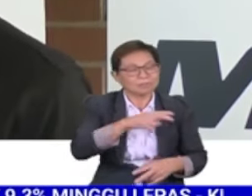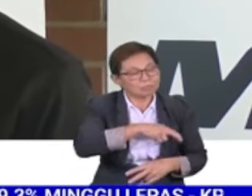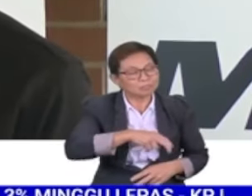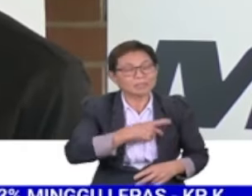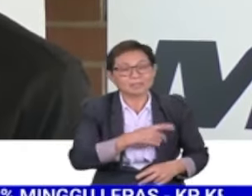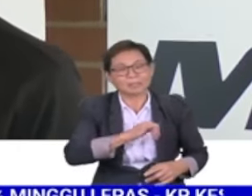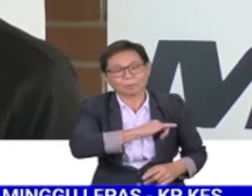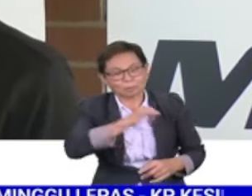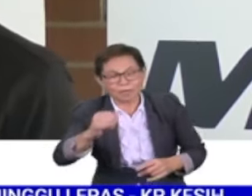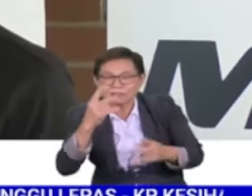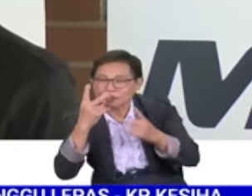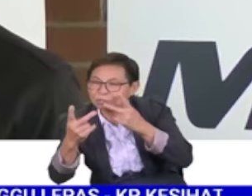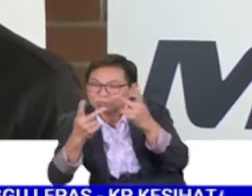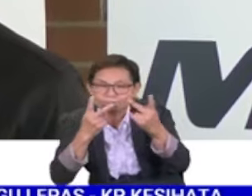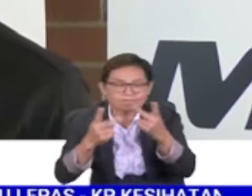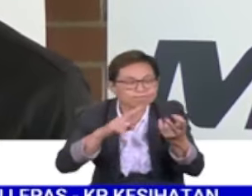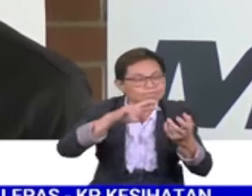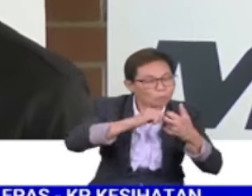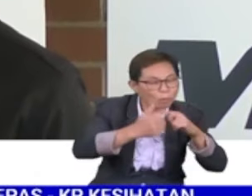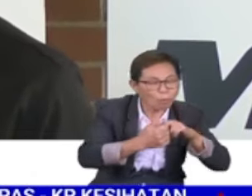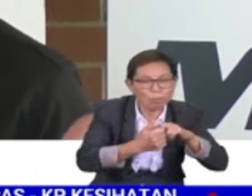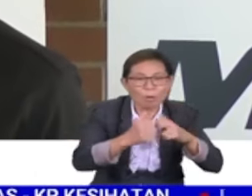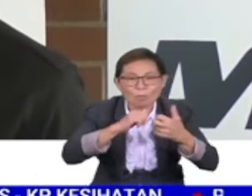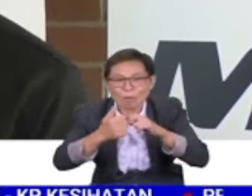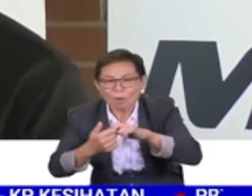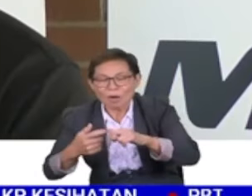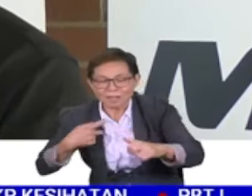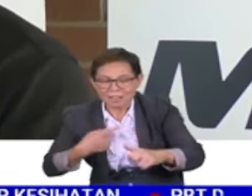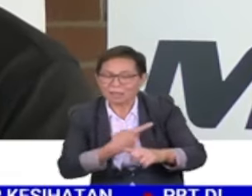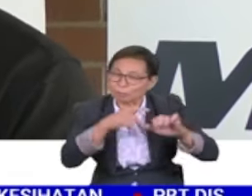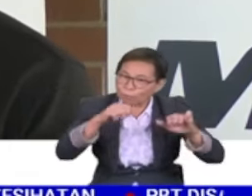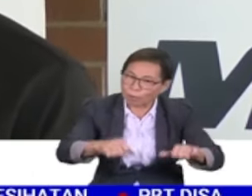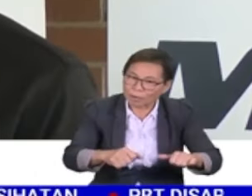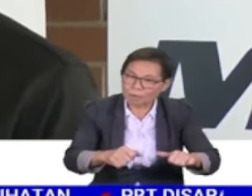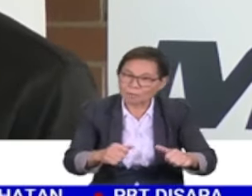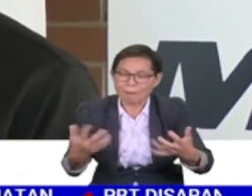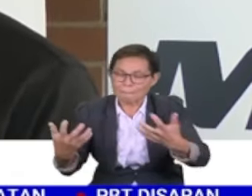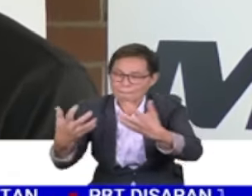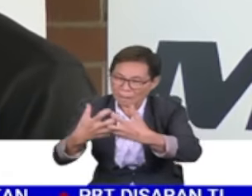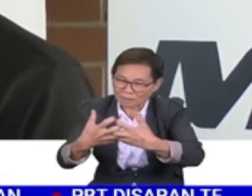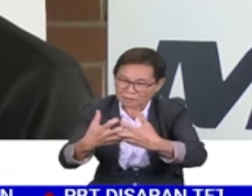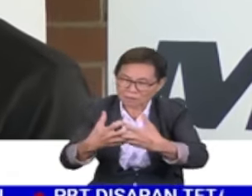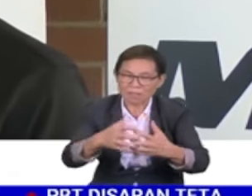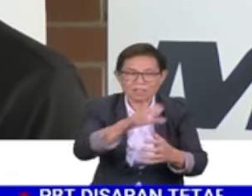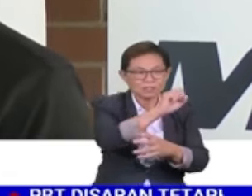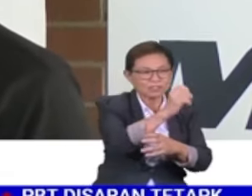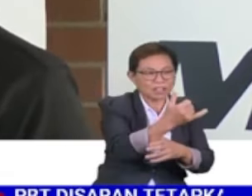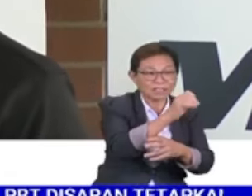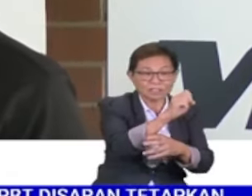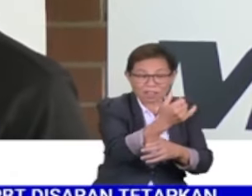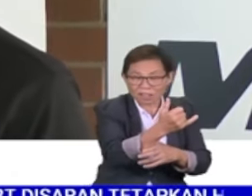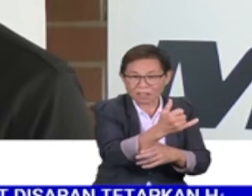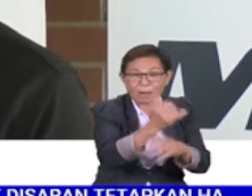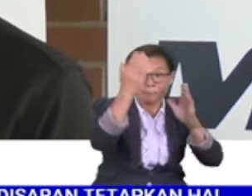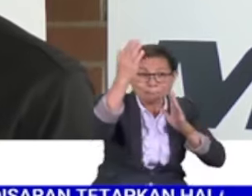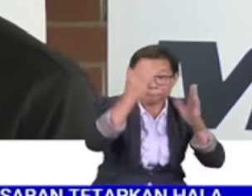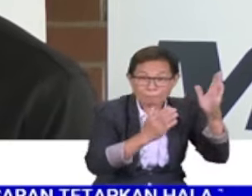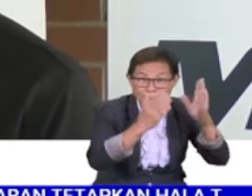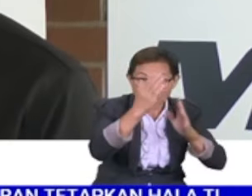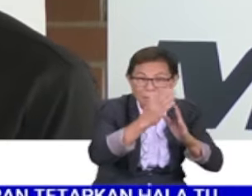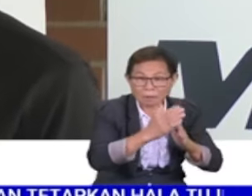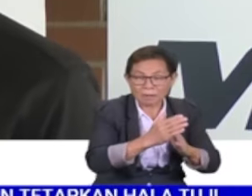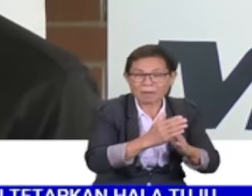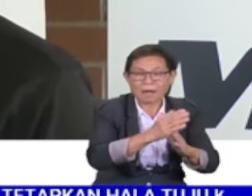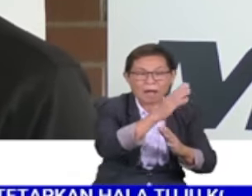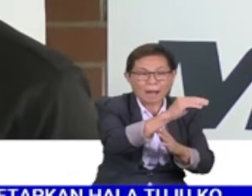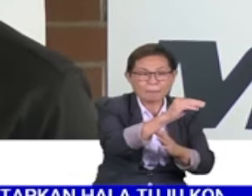melihat problem statement. Di mana kita boleh matchkan syarikat-syarikat yang telah Malaysia enterum